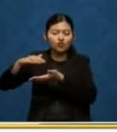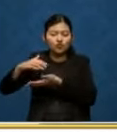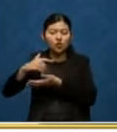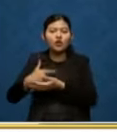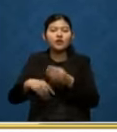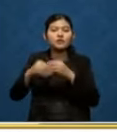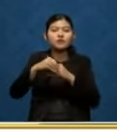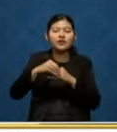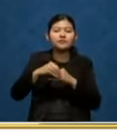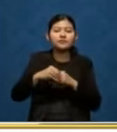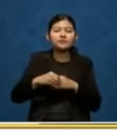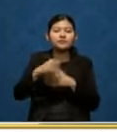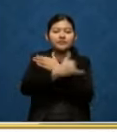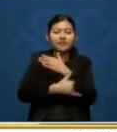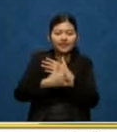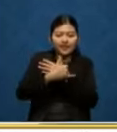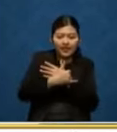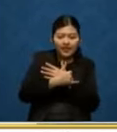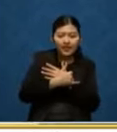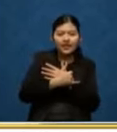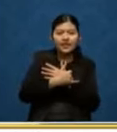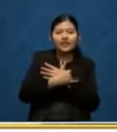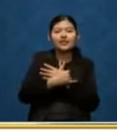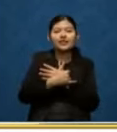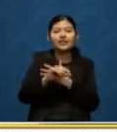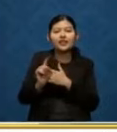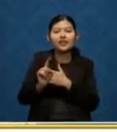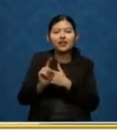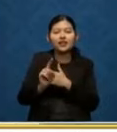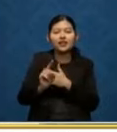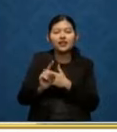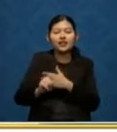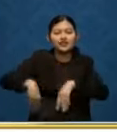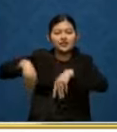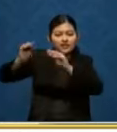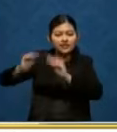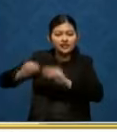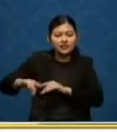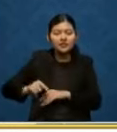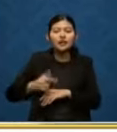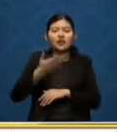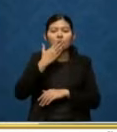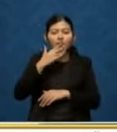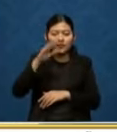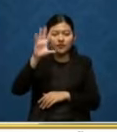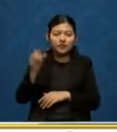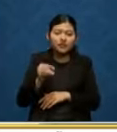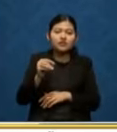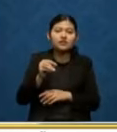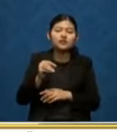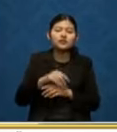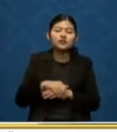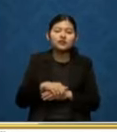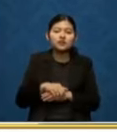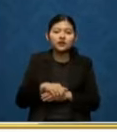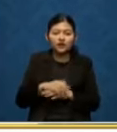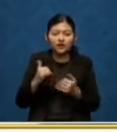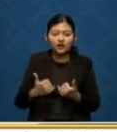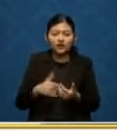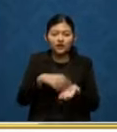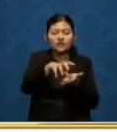ผู้ส่งออกหมูนะครับไม่ใช่ปลานะครับอย่างเช่นประเทศสเปนและบราซิลอย่างชัดเจนนะครับจึงขอเรียนท่านประธานนะครับ